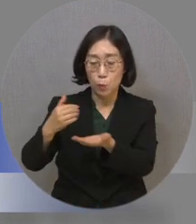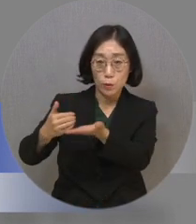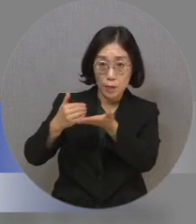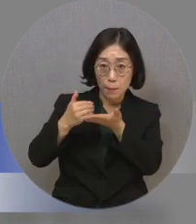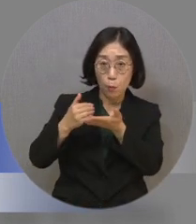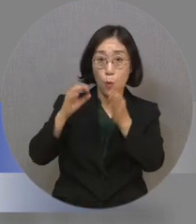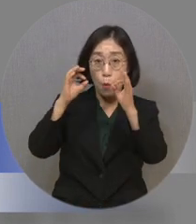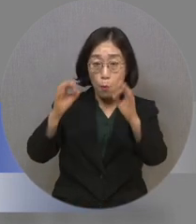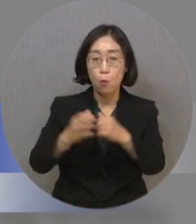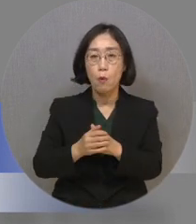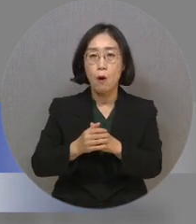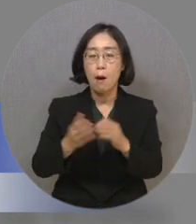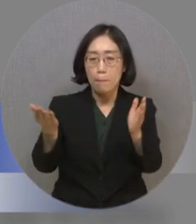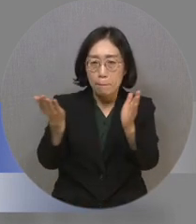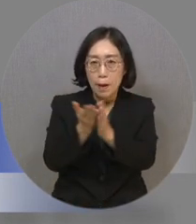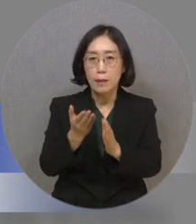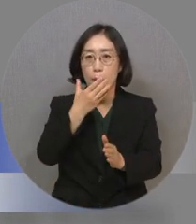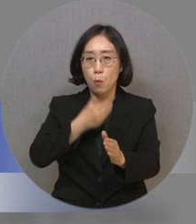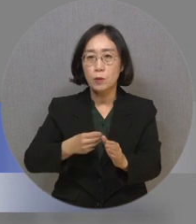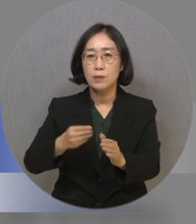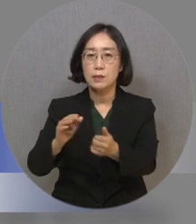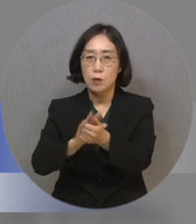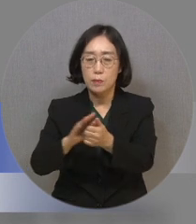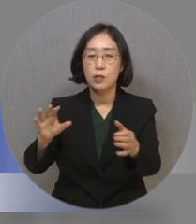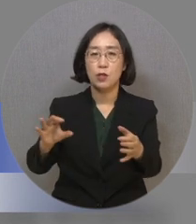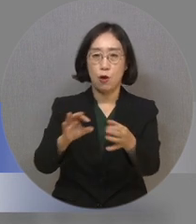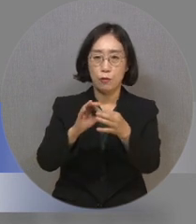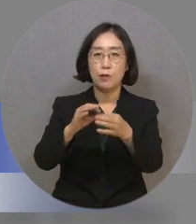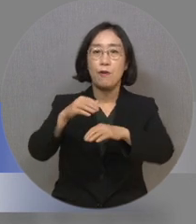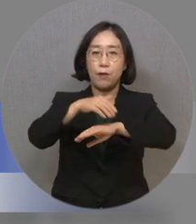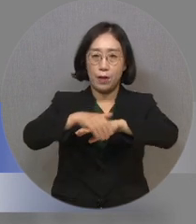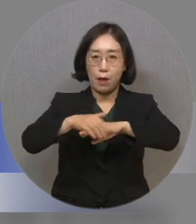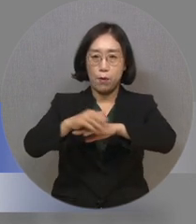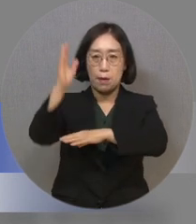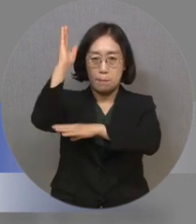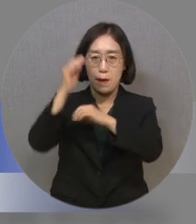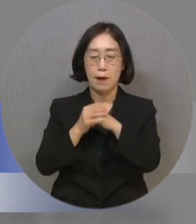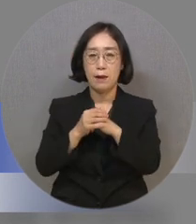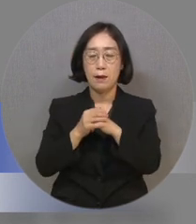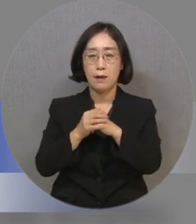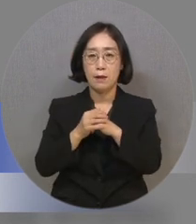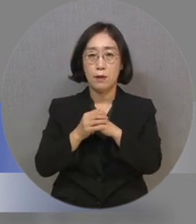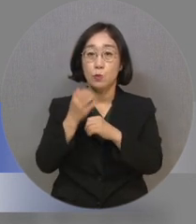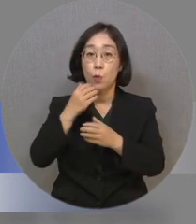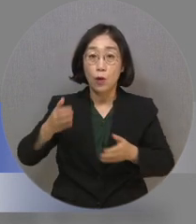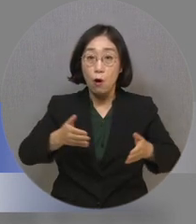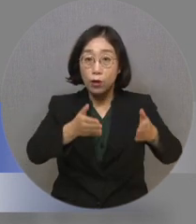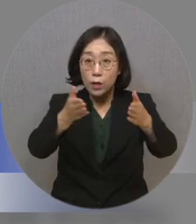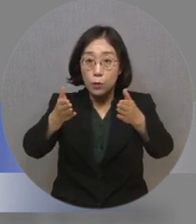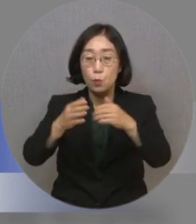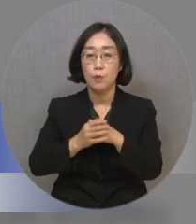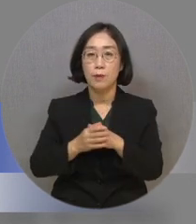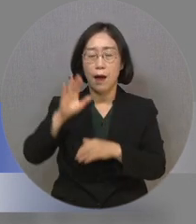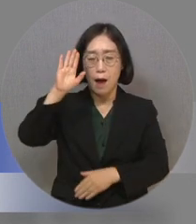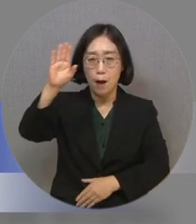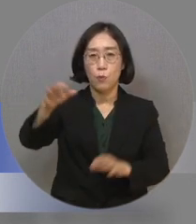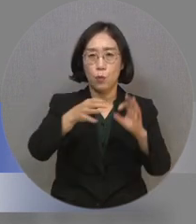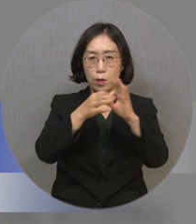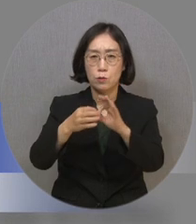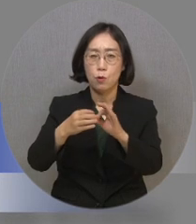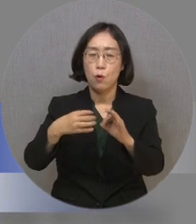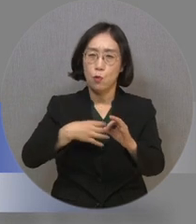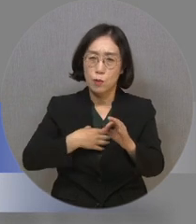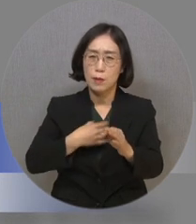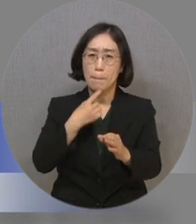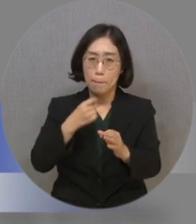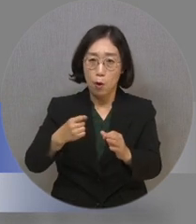맞춤형 복지 서비스까지 연기하고 있다고 설명했습니다 한편 경기도는 앞으로도 계속해서 위기 가구를